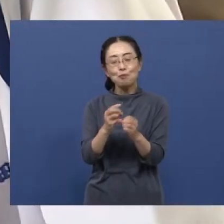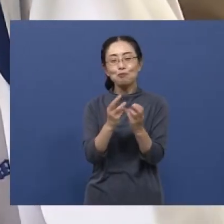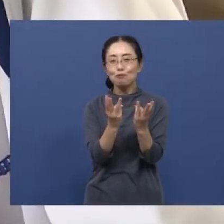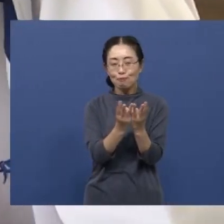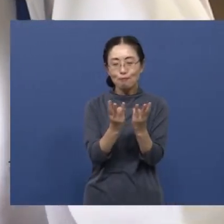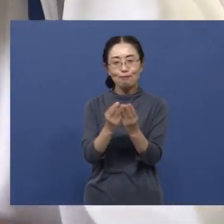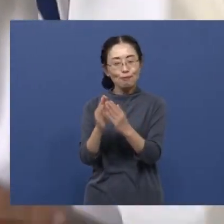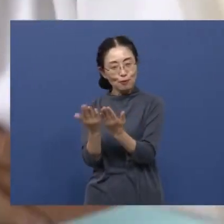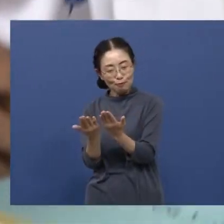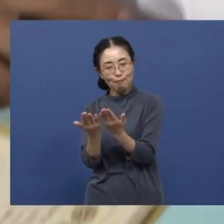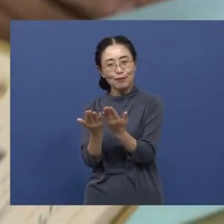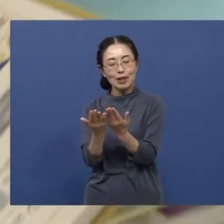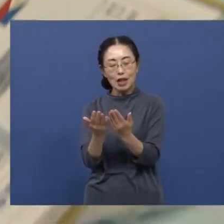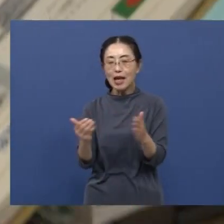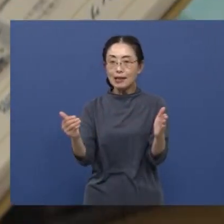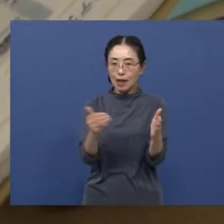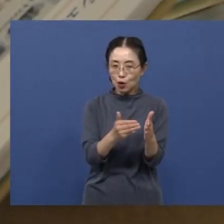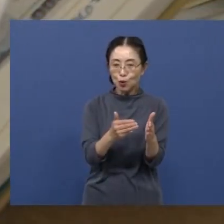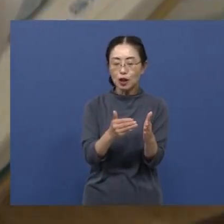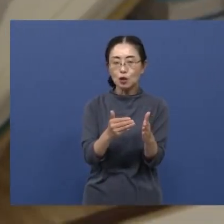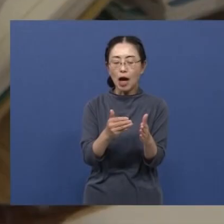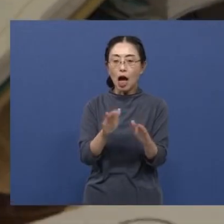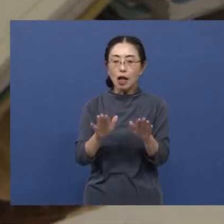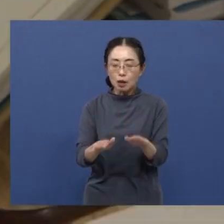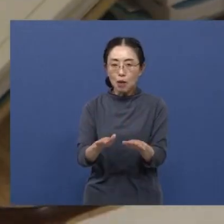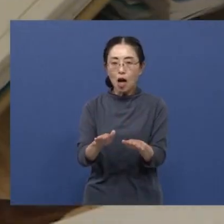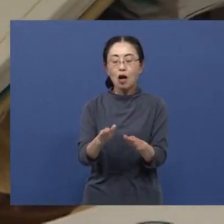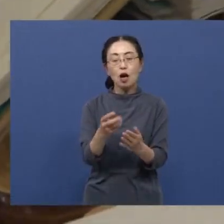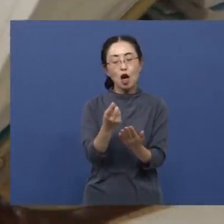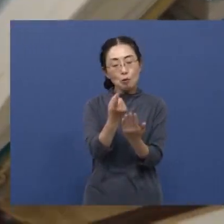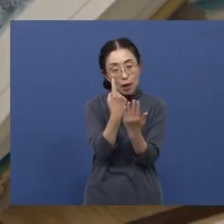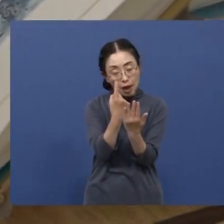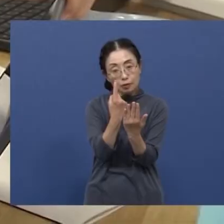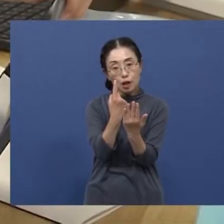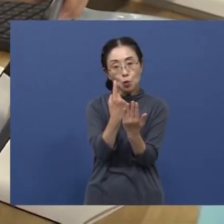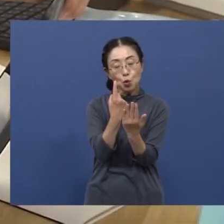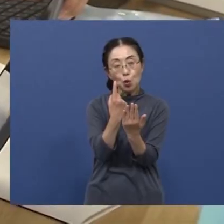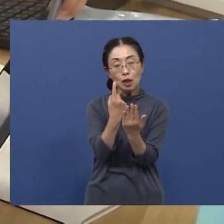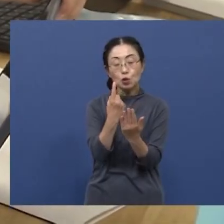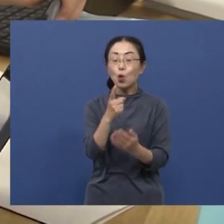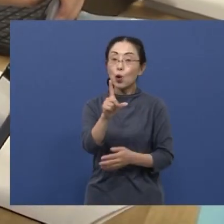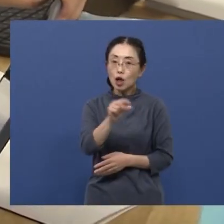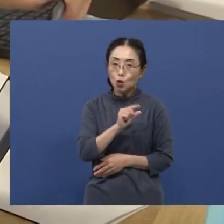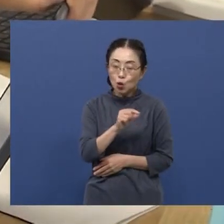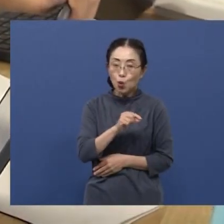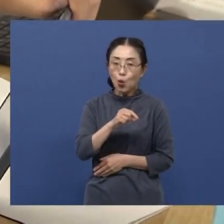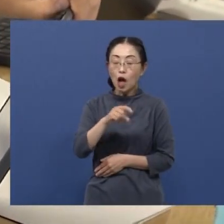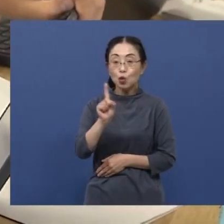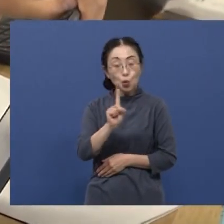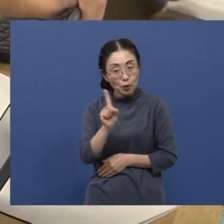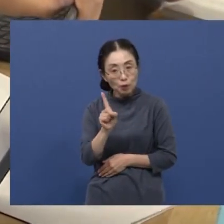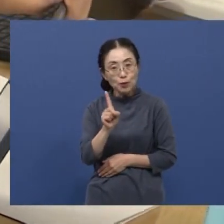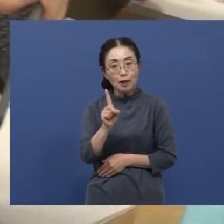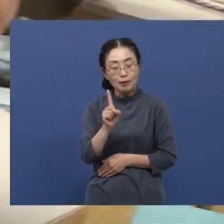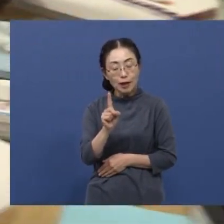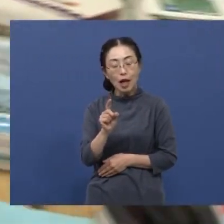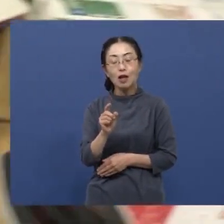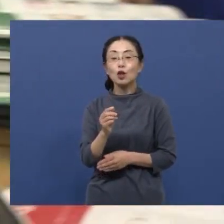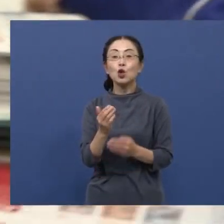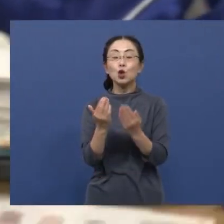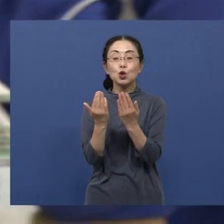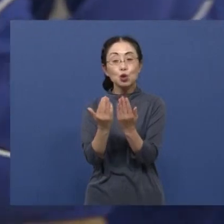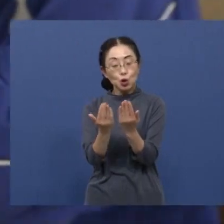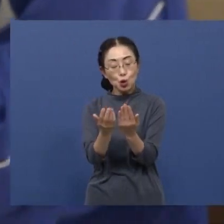最終的にはじゃあ何が今習っているものがどう生かされるのかっていうので、今日の授業ともう一つの授業のつながり